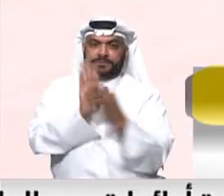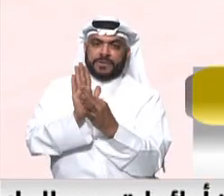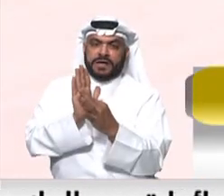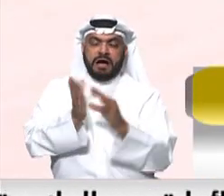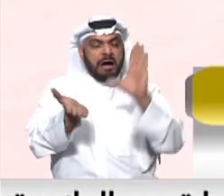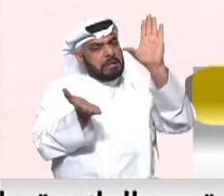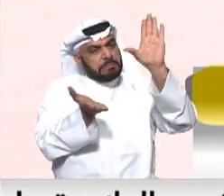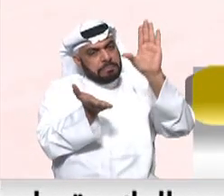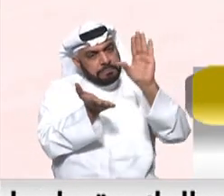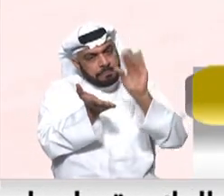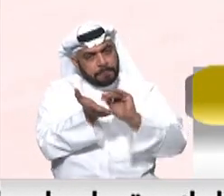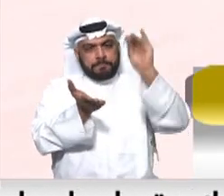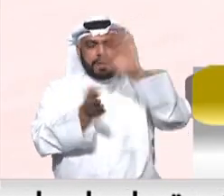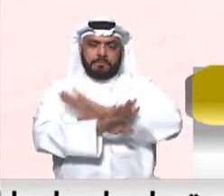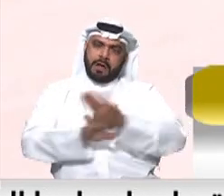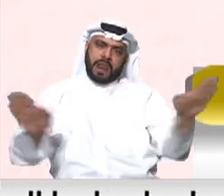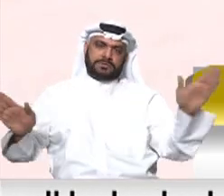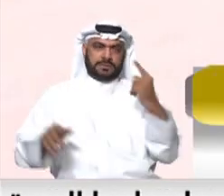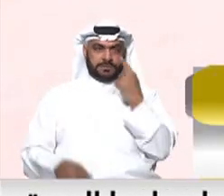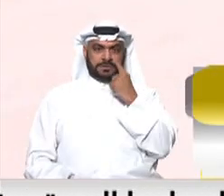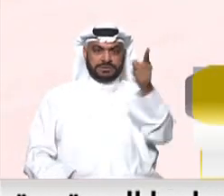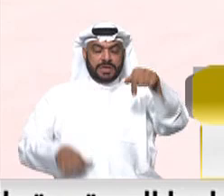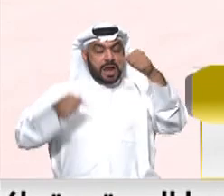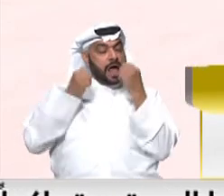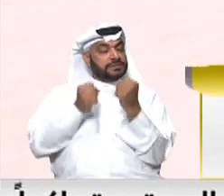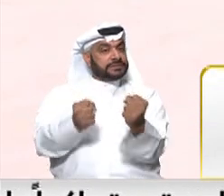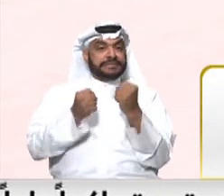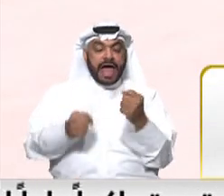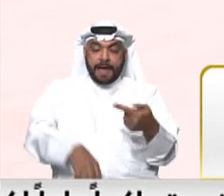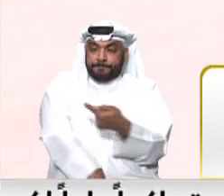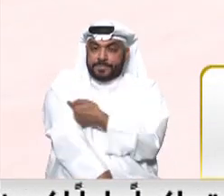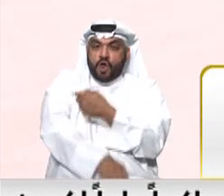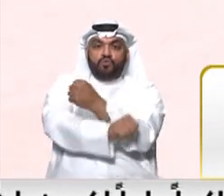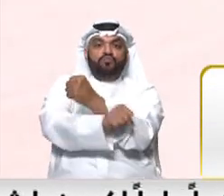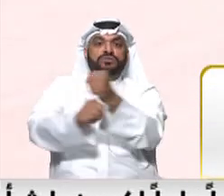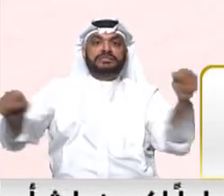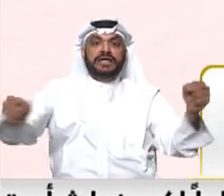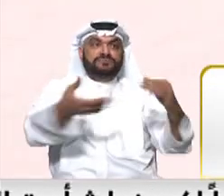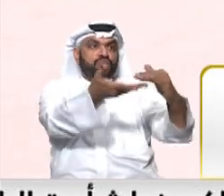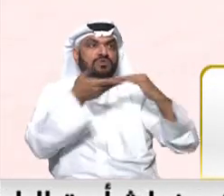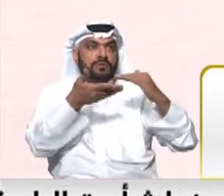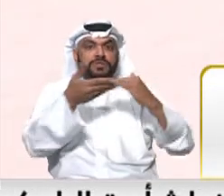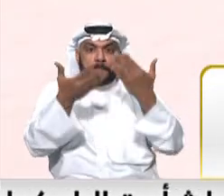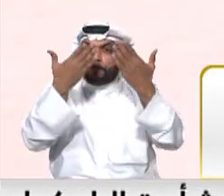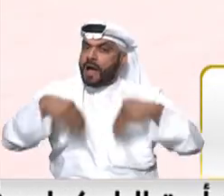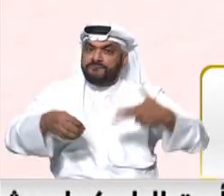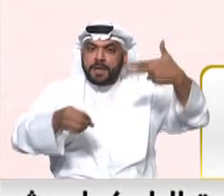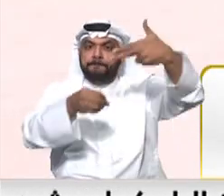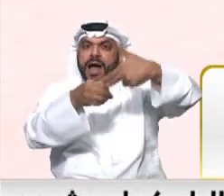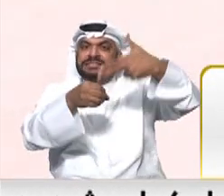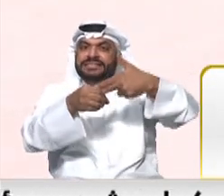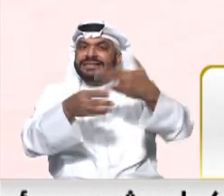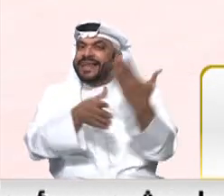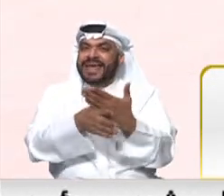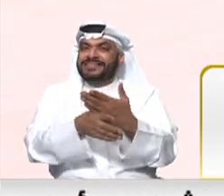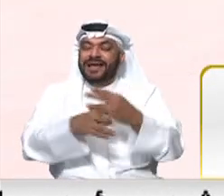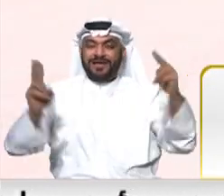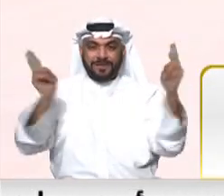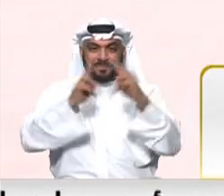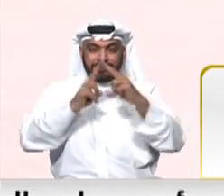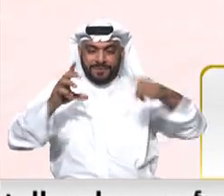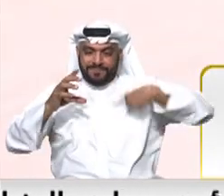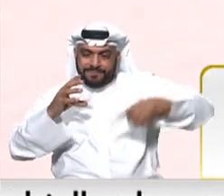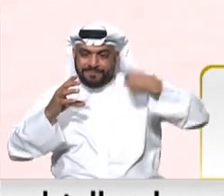لن يكون فيها أمان على الإطلاق كما هو الحال الآن، بمعنى أن الجيش الإسرائيلي ربما ينسحب من العديد من المناطق، ولكن لا حياة على